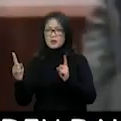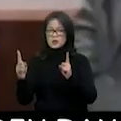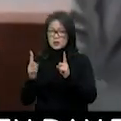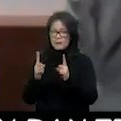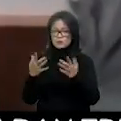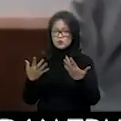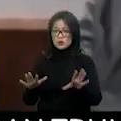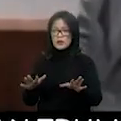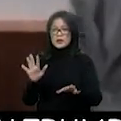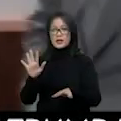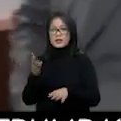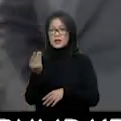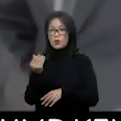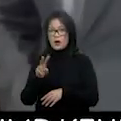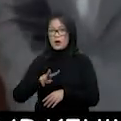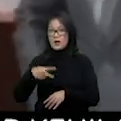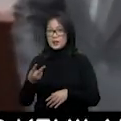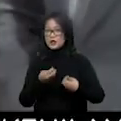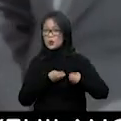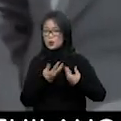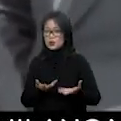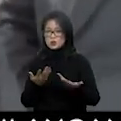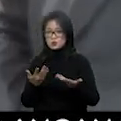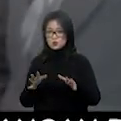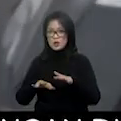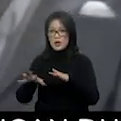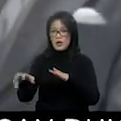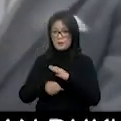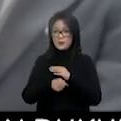bersedia mengganti kerugian barang yang telah dicuri. Dari Tangerang Selatan, Banten.